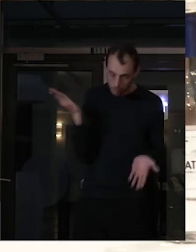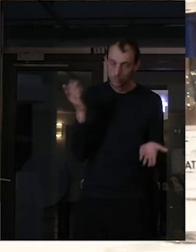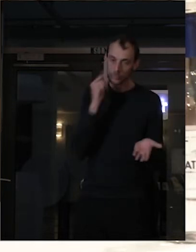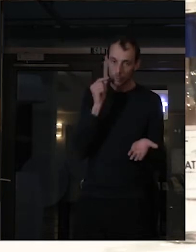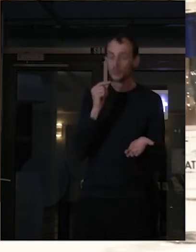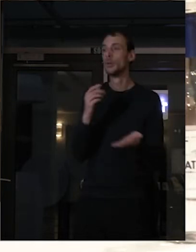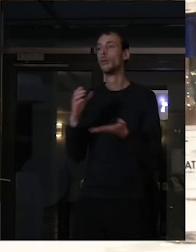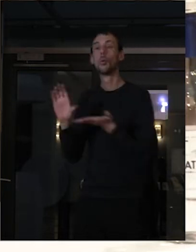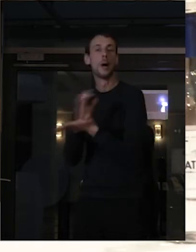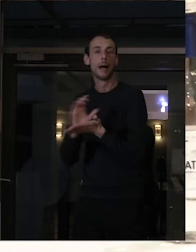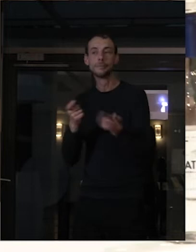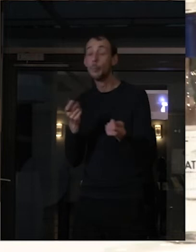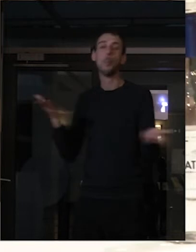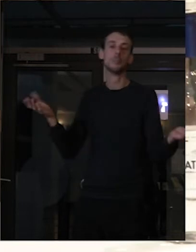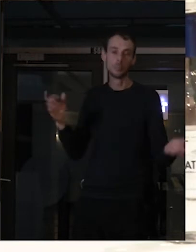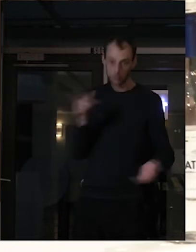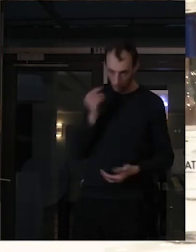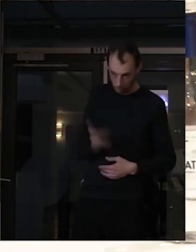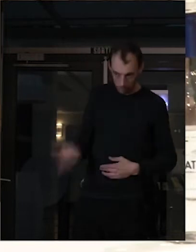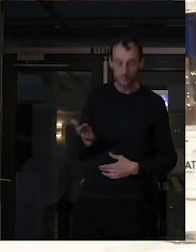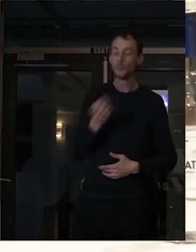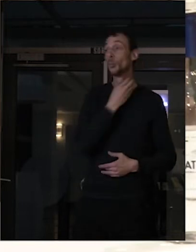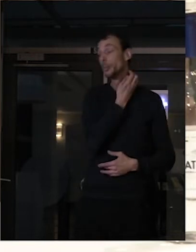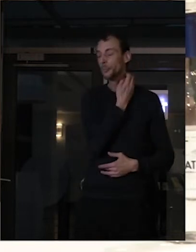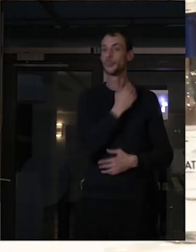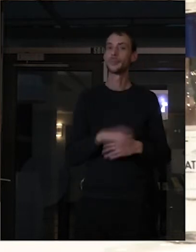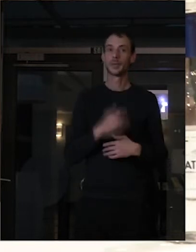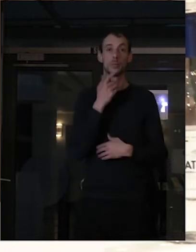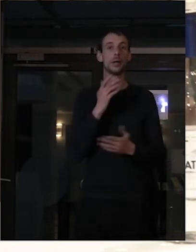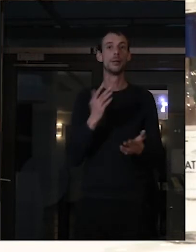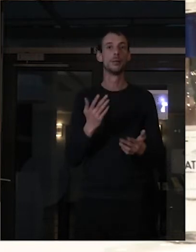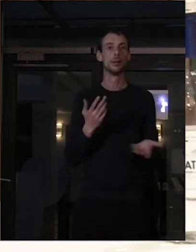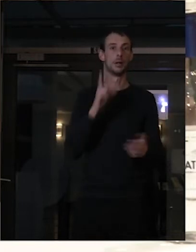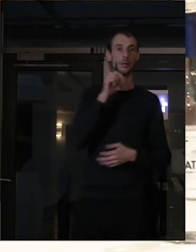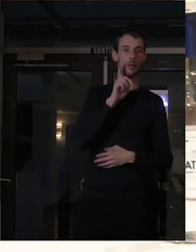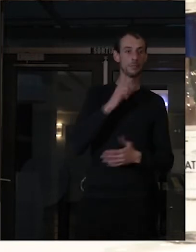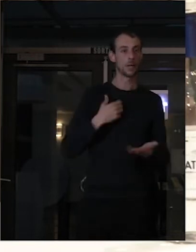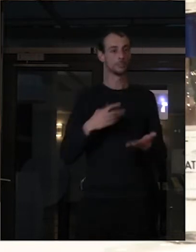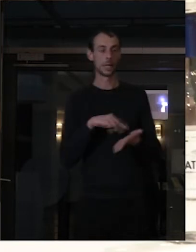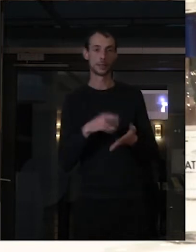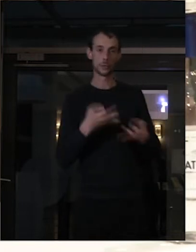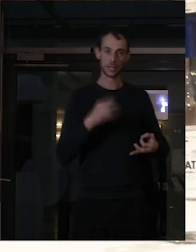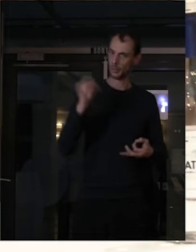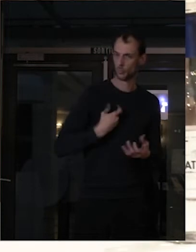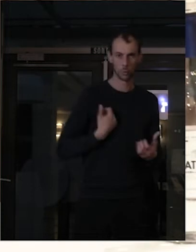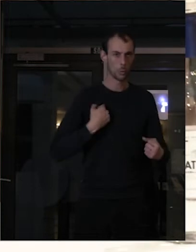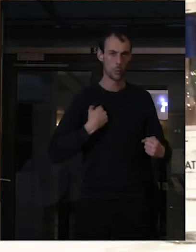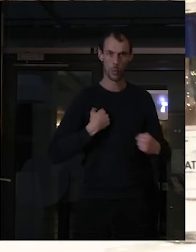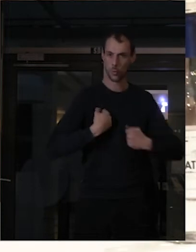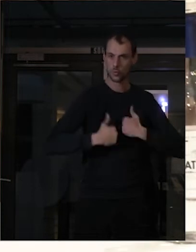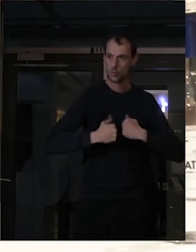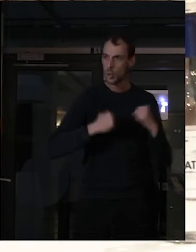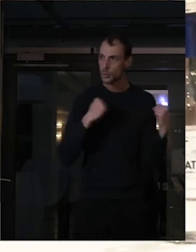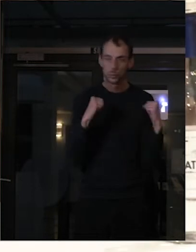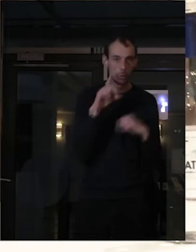hommes, etc. Et donc, il y a vraiment ce truc de... Quand tu es une femme qui fait la danse classique, au moment que tu te battes, parce que la concurrence est vraiment rude. C'est